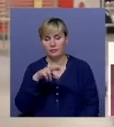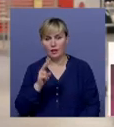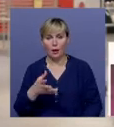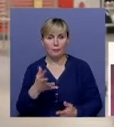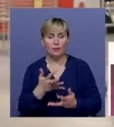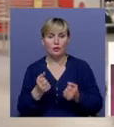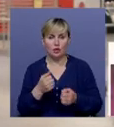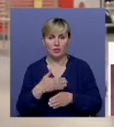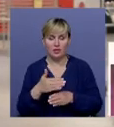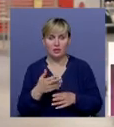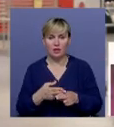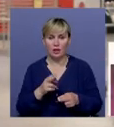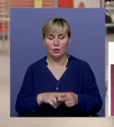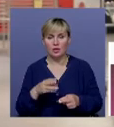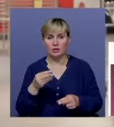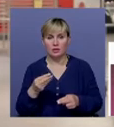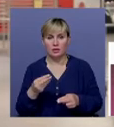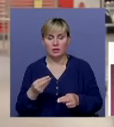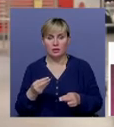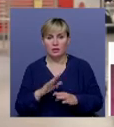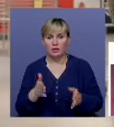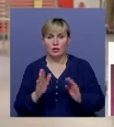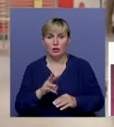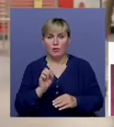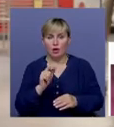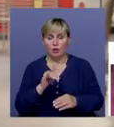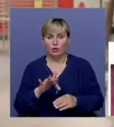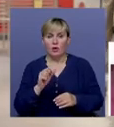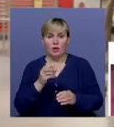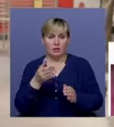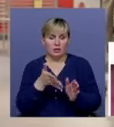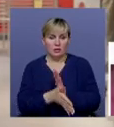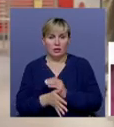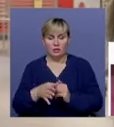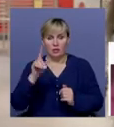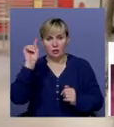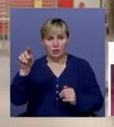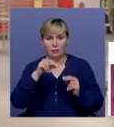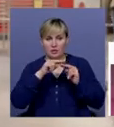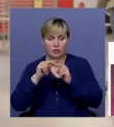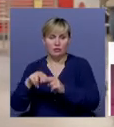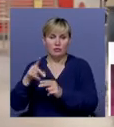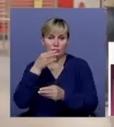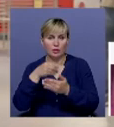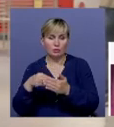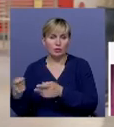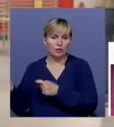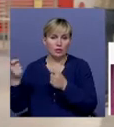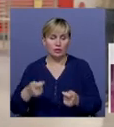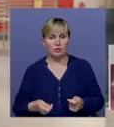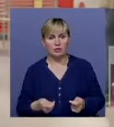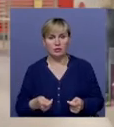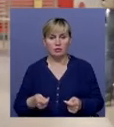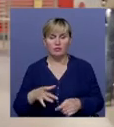кредиты, которые деньги не остаются в Магнуме, они уходят сразу поставщикам продуктов. То